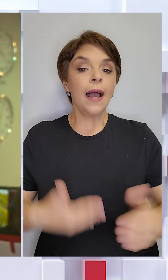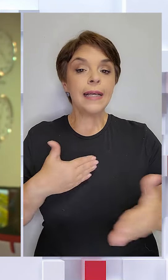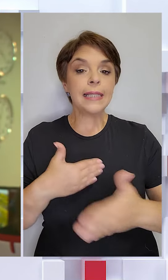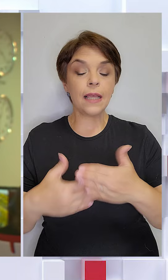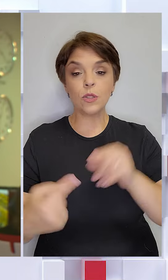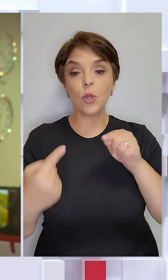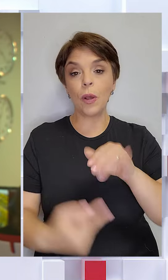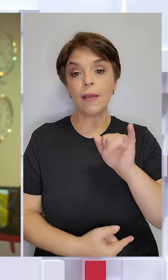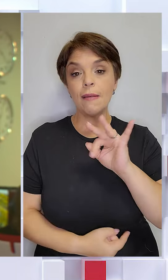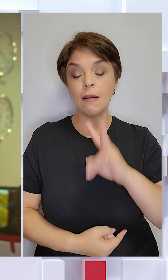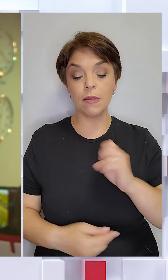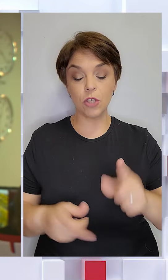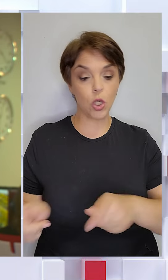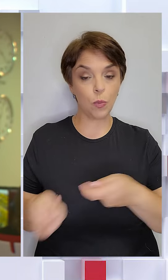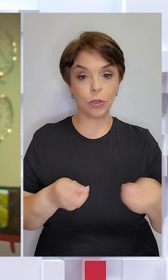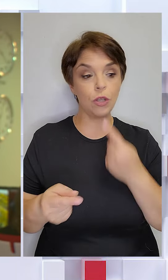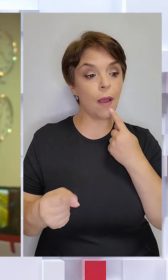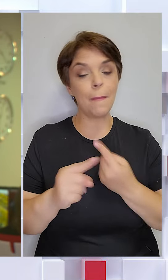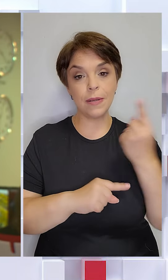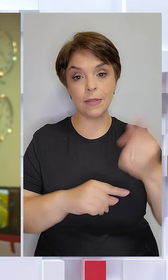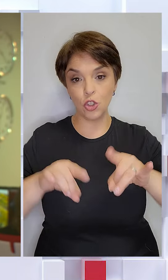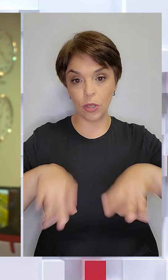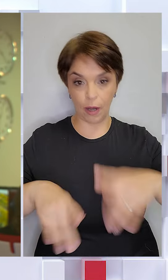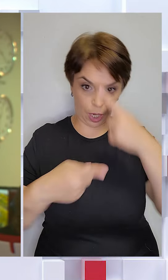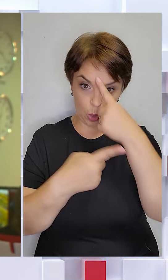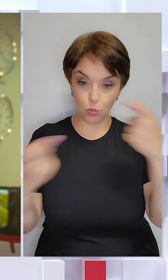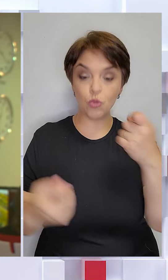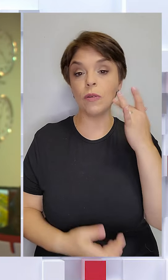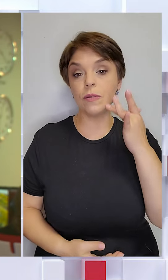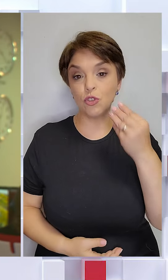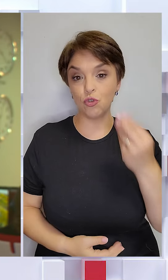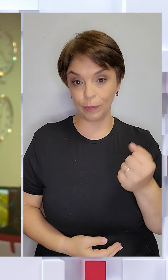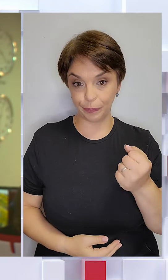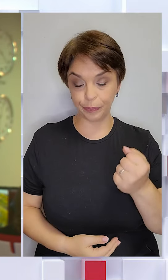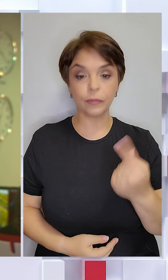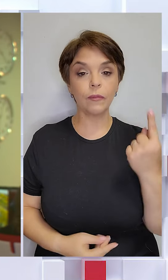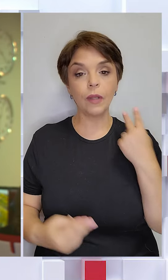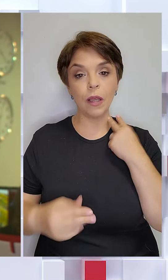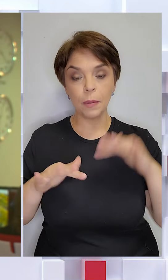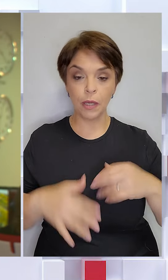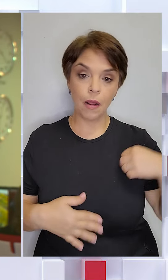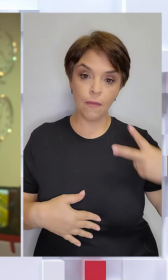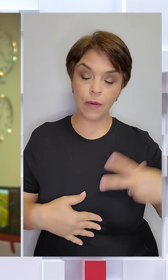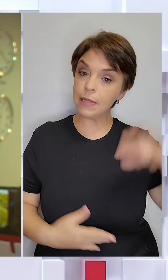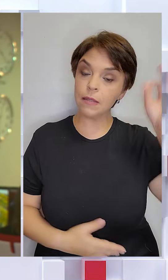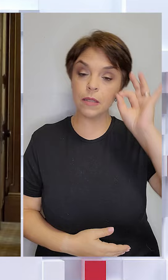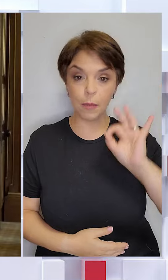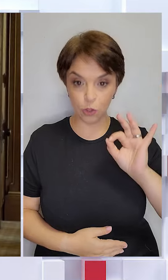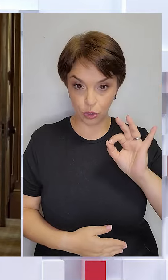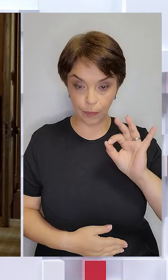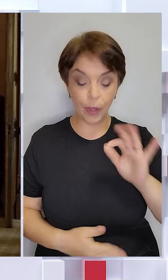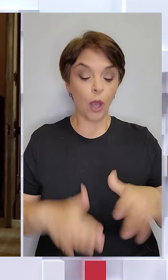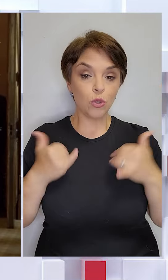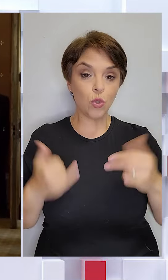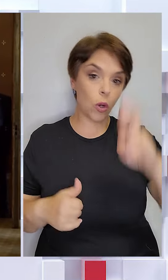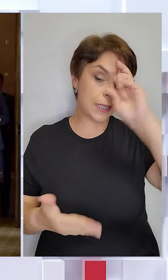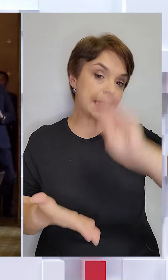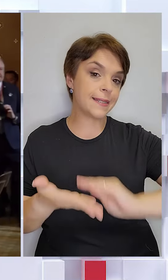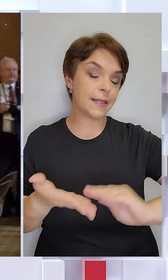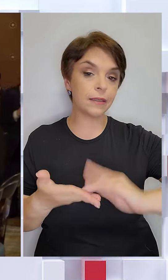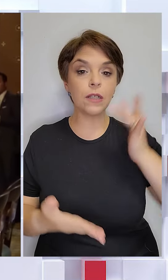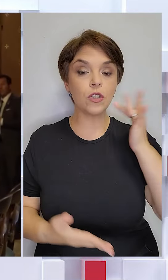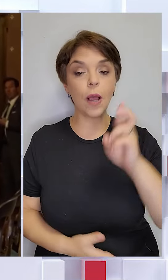Санкції проти Ірану через постачання балістичних ракет анонсували в Сполучених Штатах, Великій Британії, Франції та Німеччині. Сьогодні